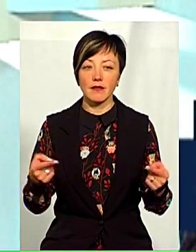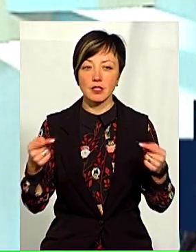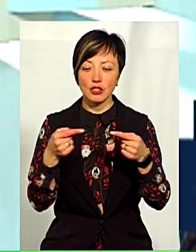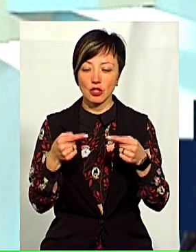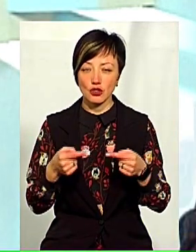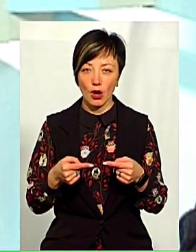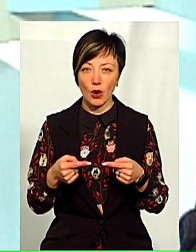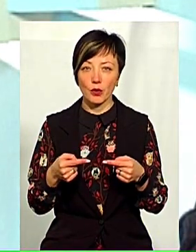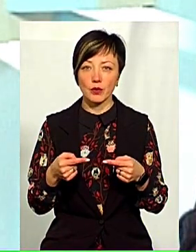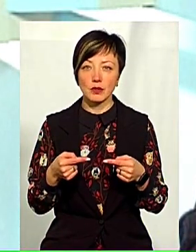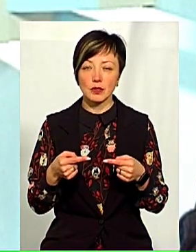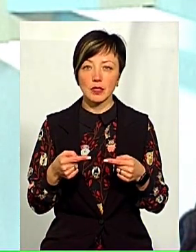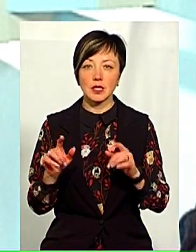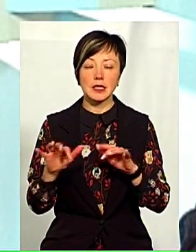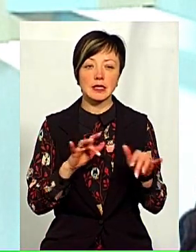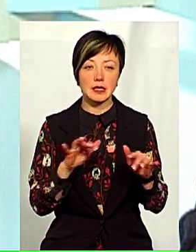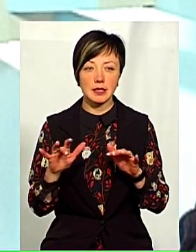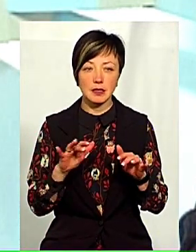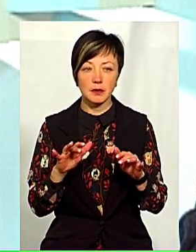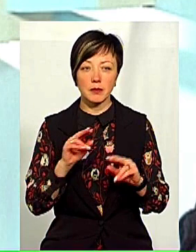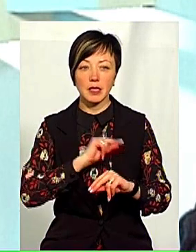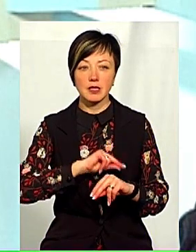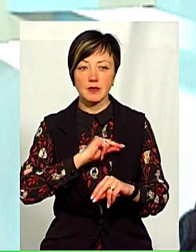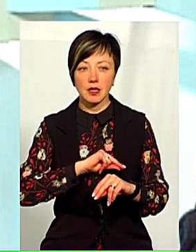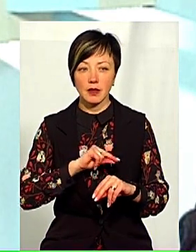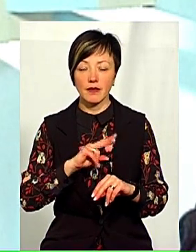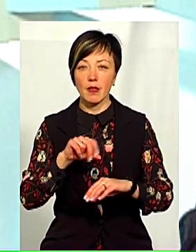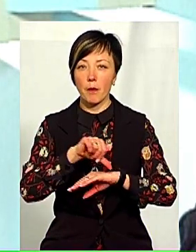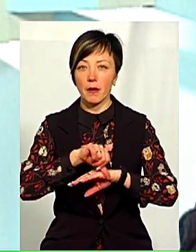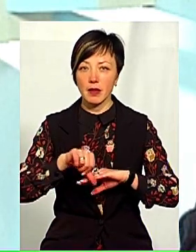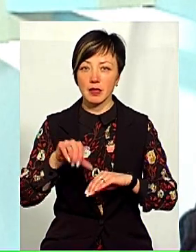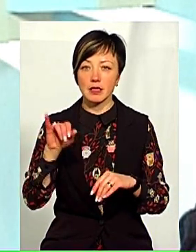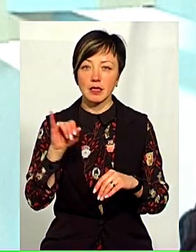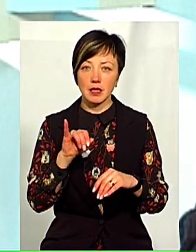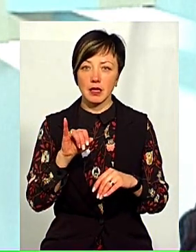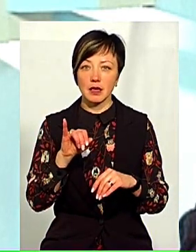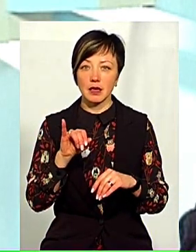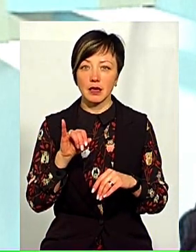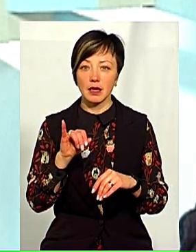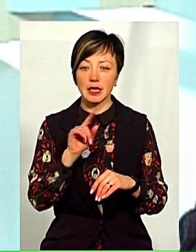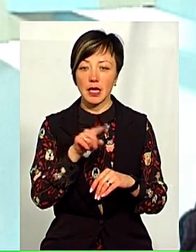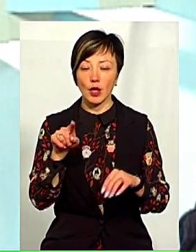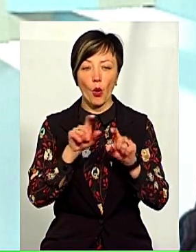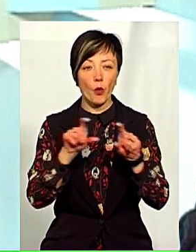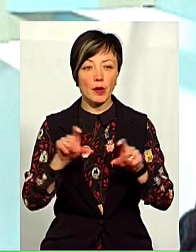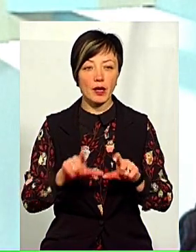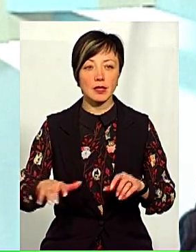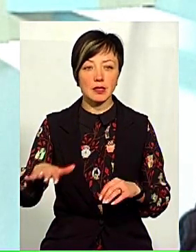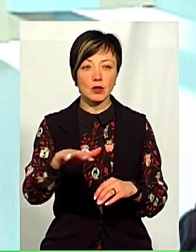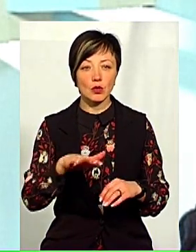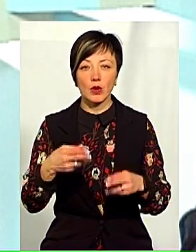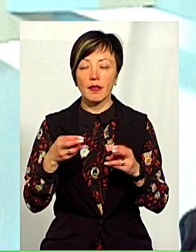і дії працівників і на митниці, і на тих об'єктах, на тих територіях,